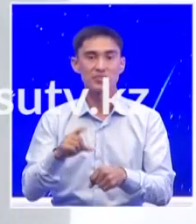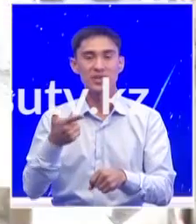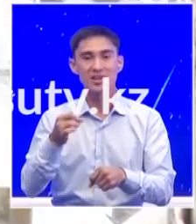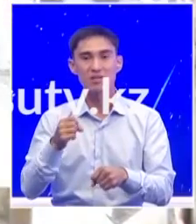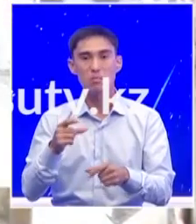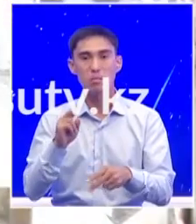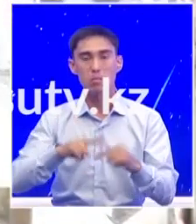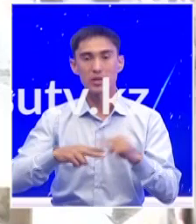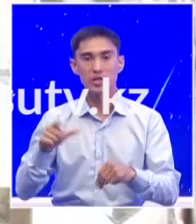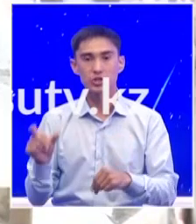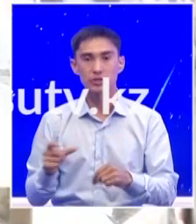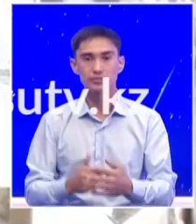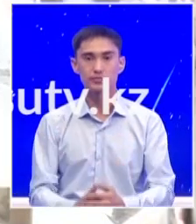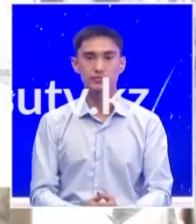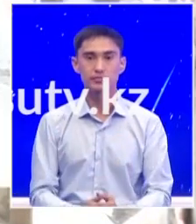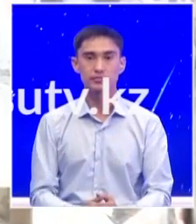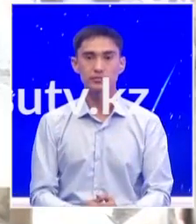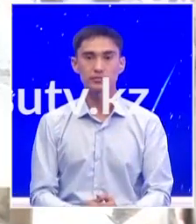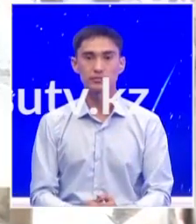подрядчика.